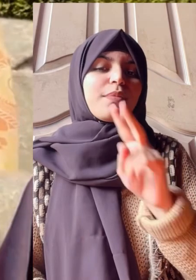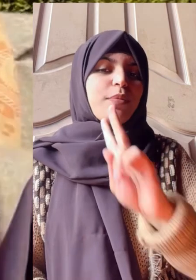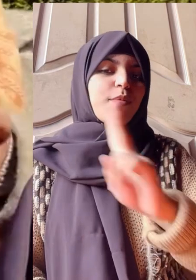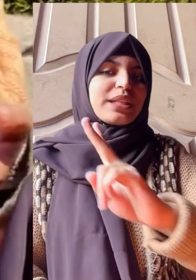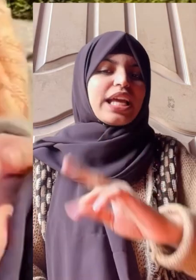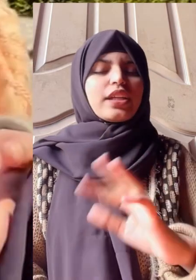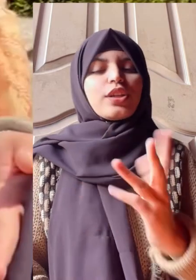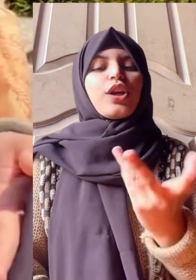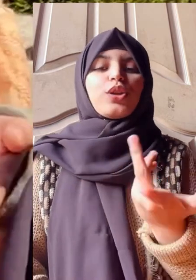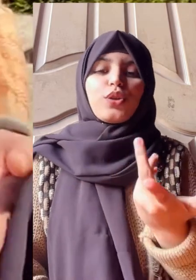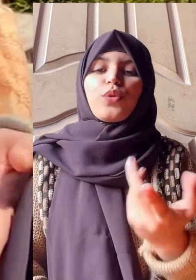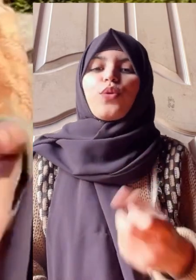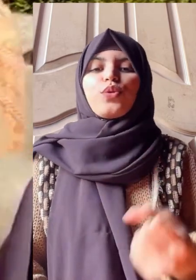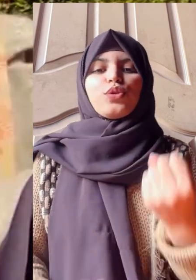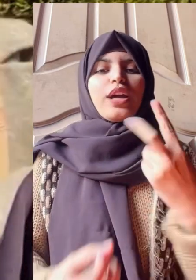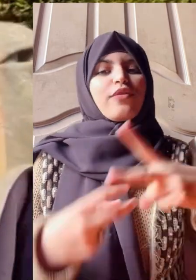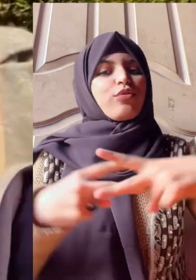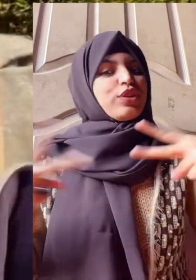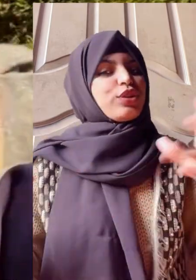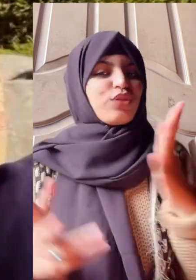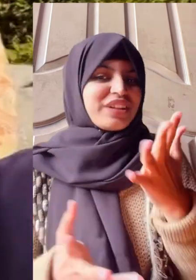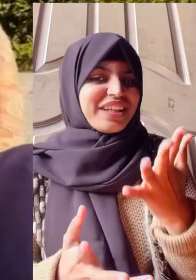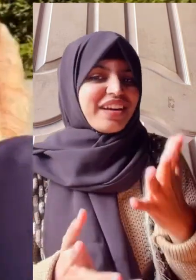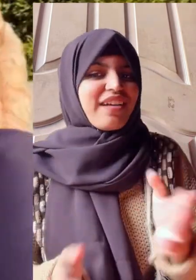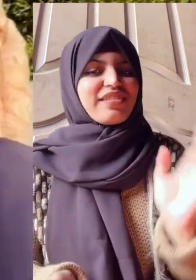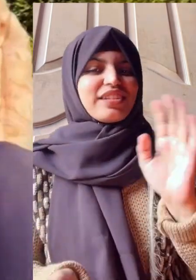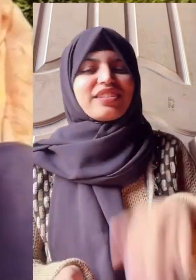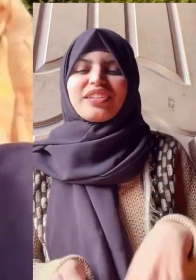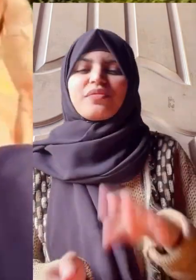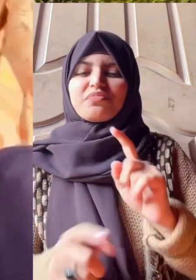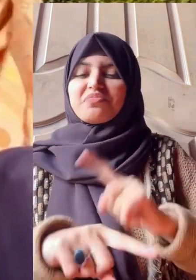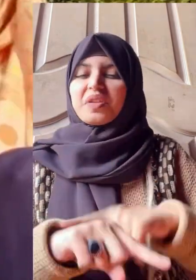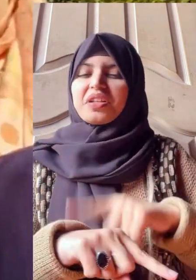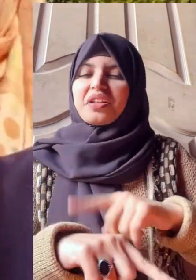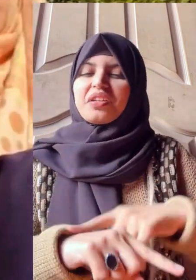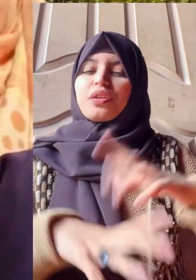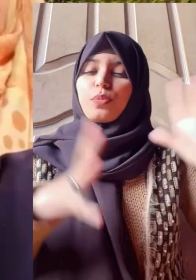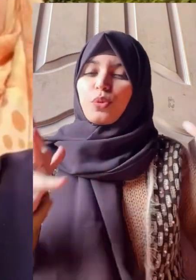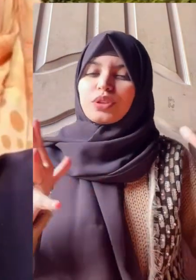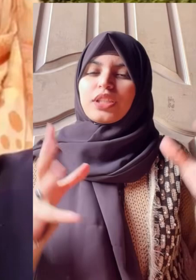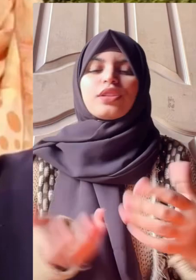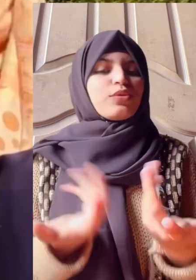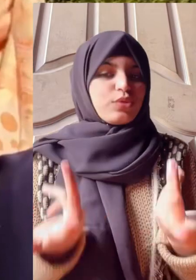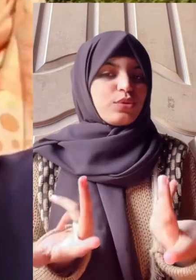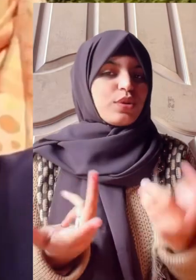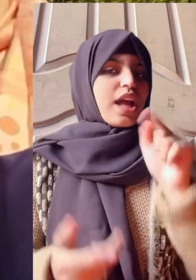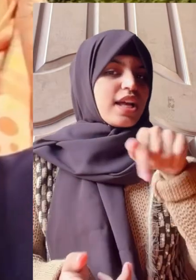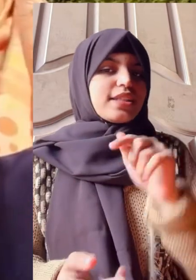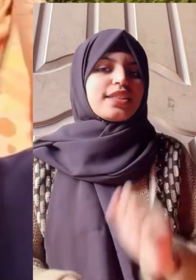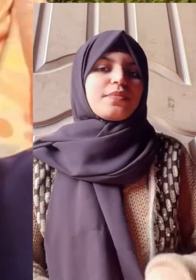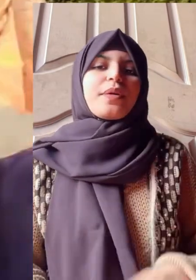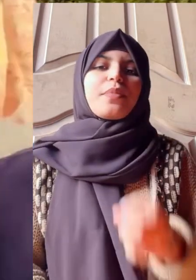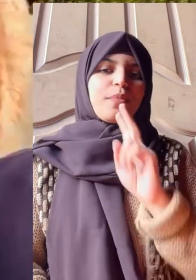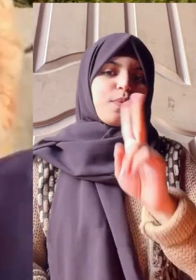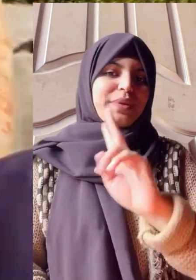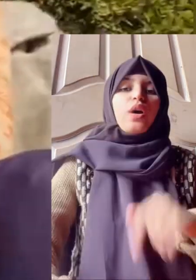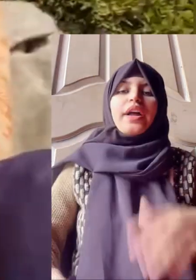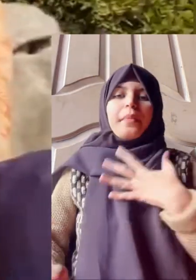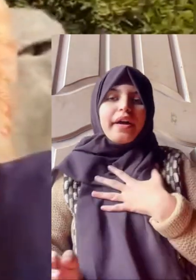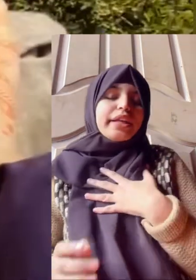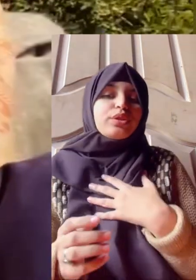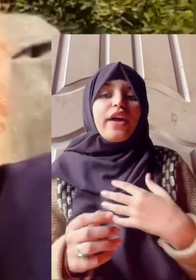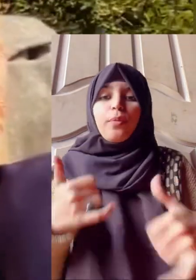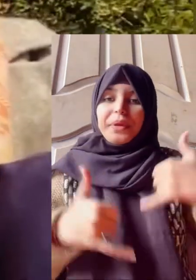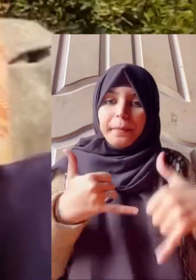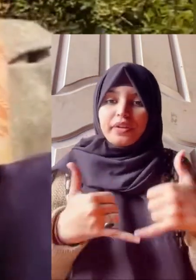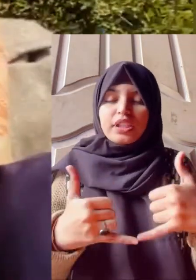भाई क्यों आप लोग नया व्लॉग क्यों डाल रहे, बिकॉज हमें छुट्टियाँ हो गई सर्दी की। हमारा रिसेंटली डिग्री कंप्लीट हुई, लाइक पेपर फाइनल के हुए